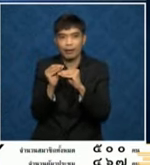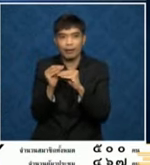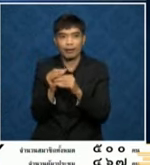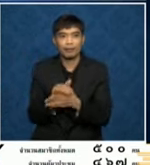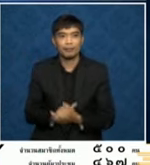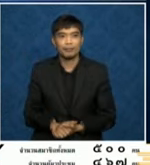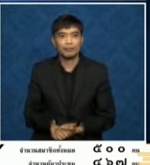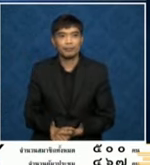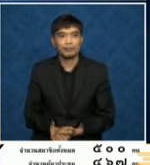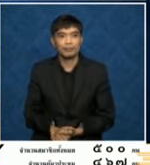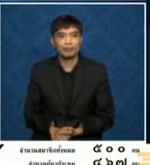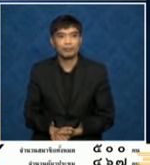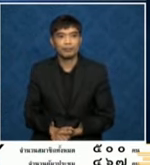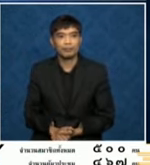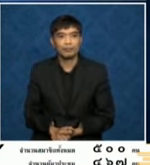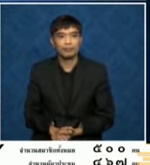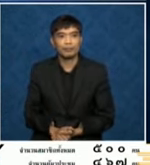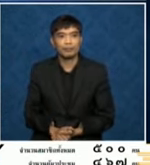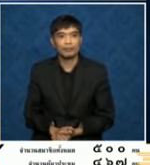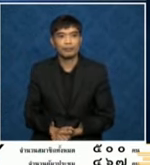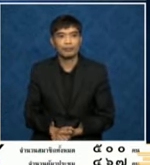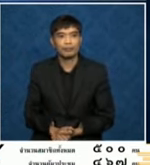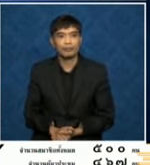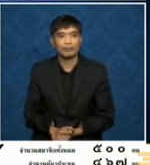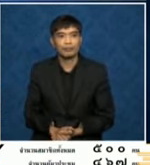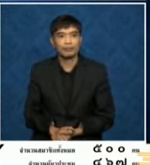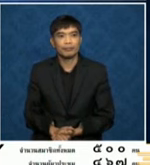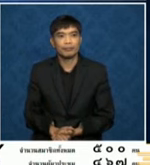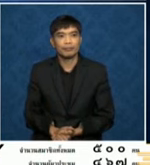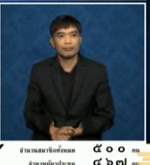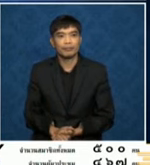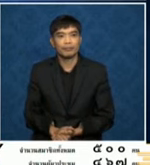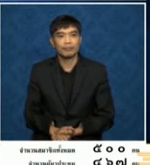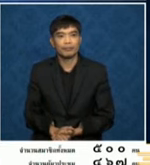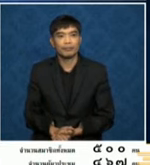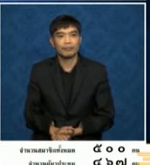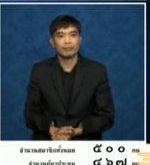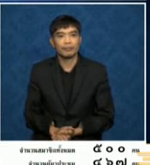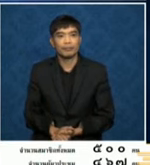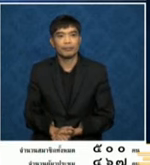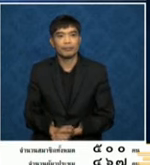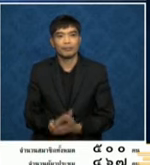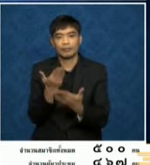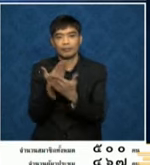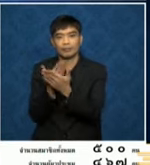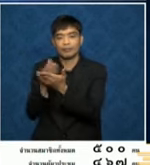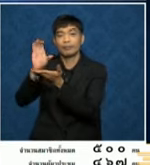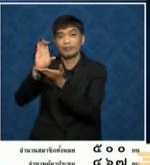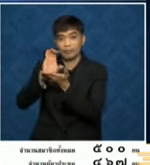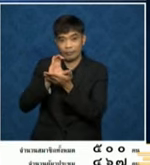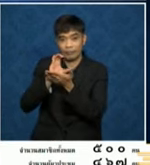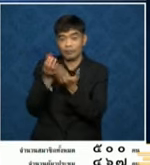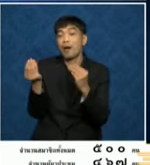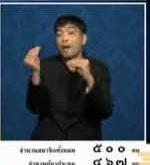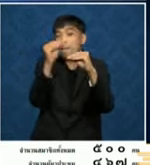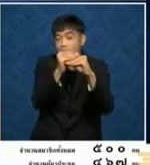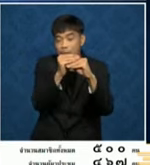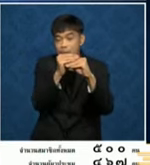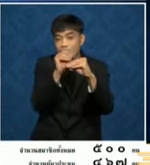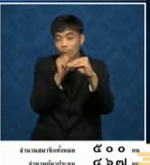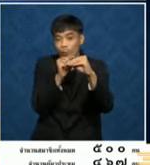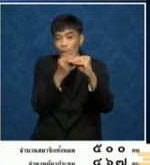680 หากนำงบประมาณส่วนนี้ไปเพิ่มในส่วนของหน่วยงาน